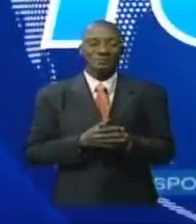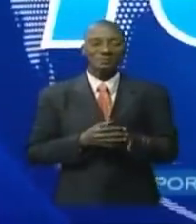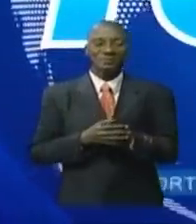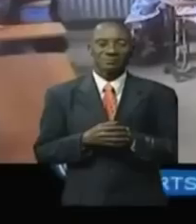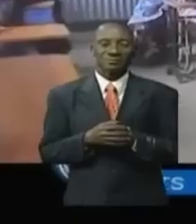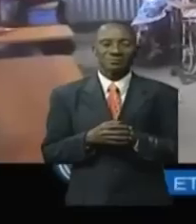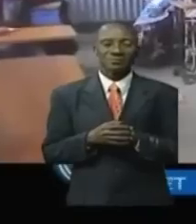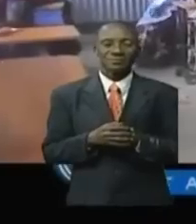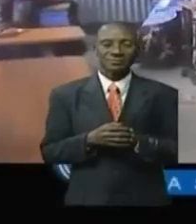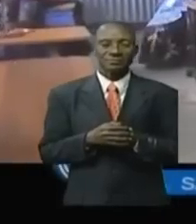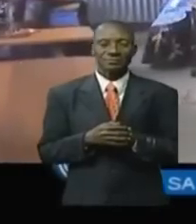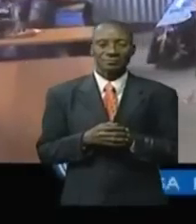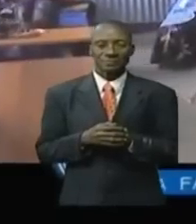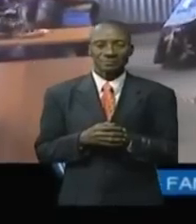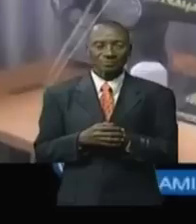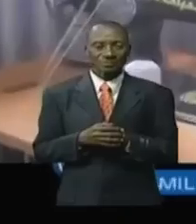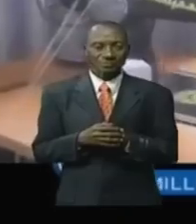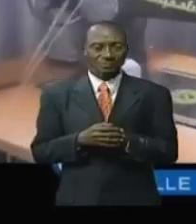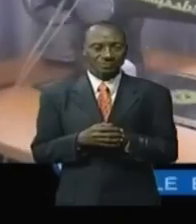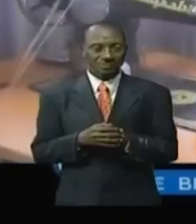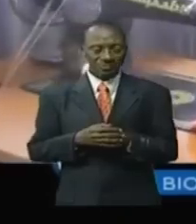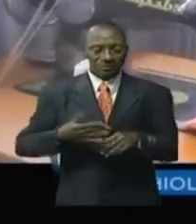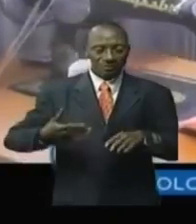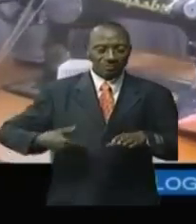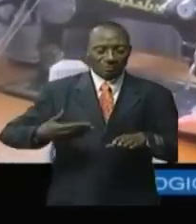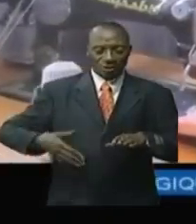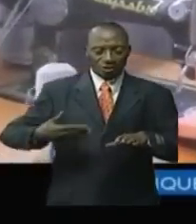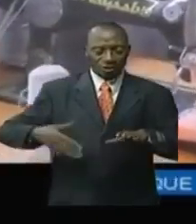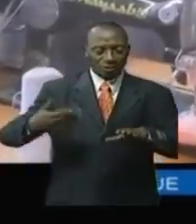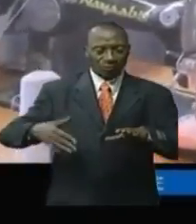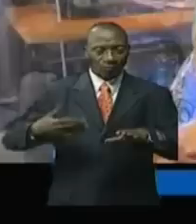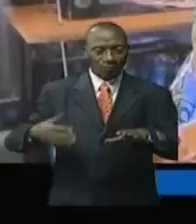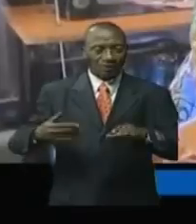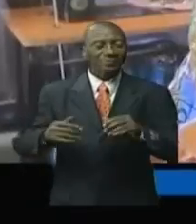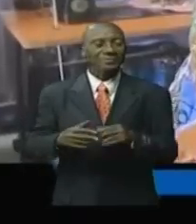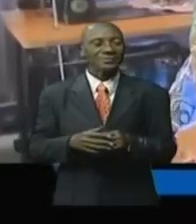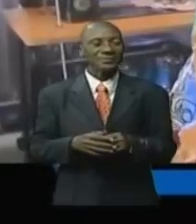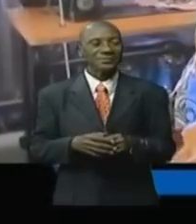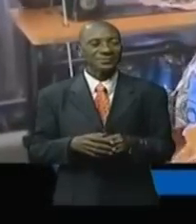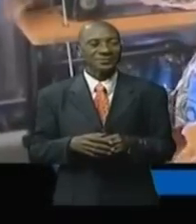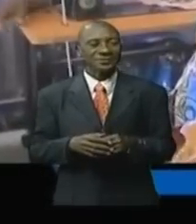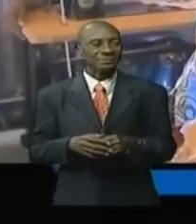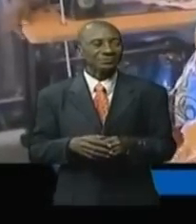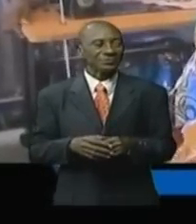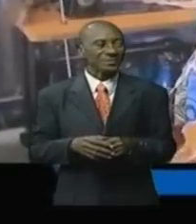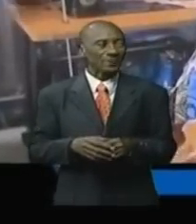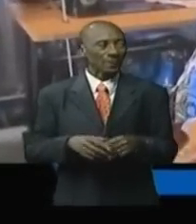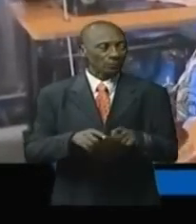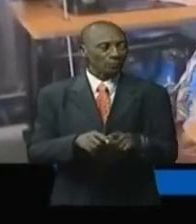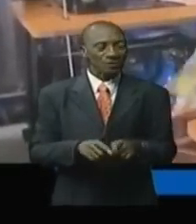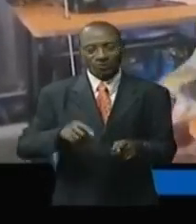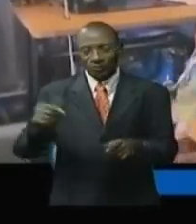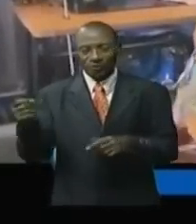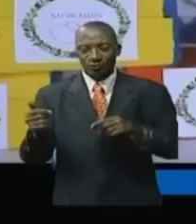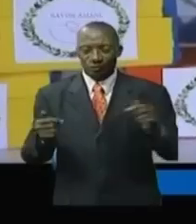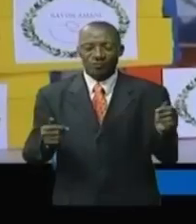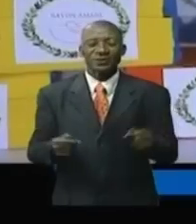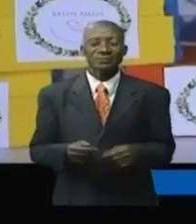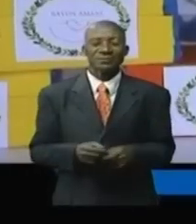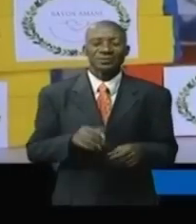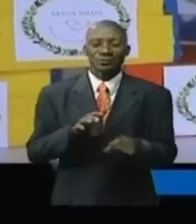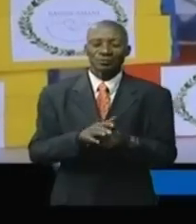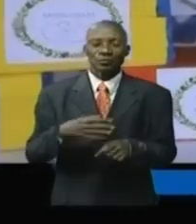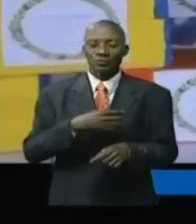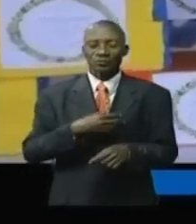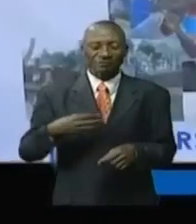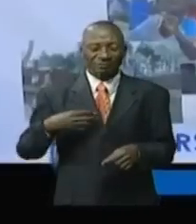Regardez. Leur machine à coudre, ces déplacés de guerre en Ituri viennent de bénéficier d'une formation à couper couture et